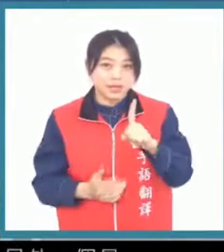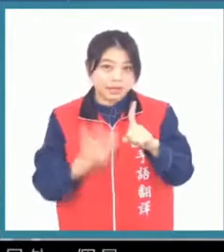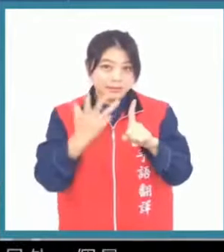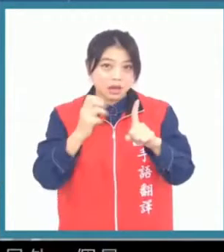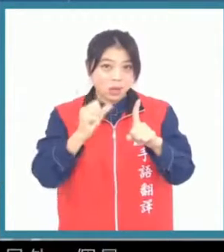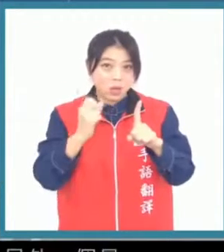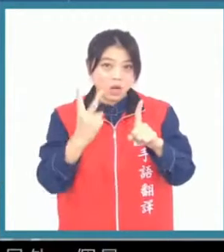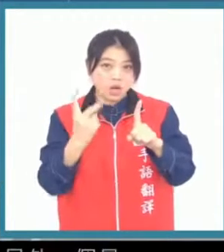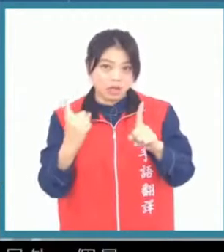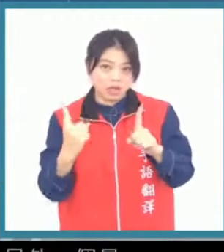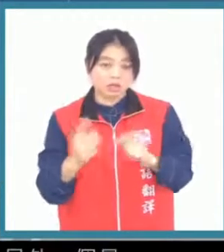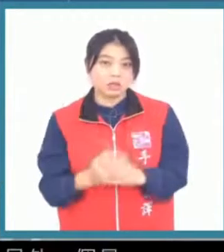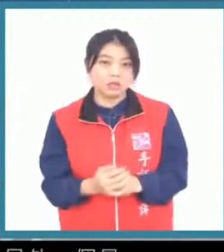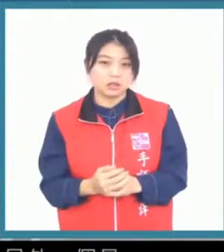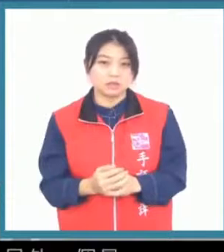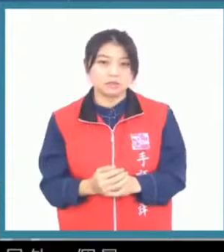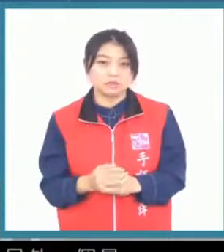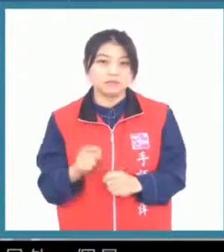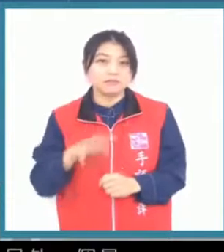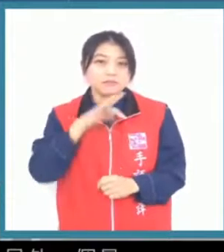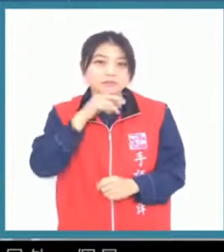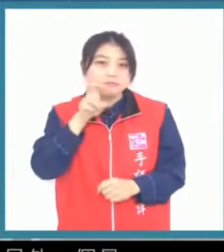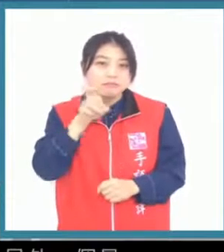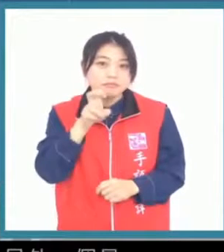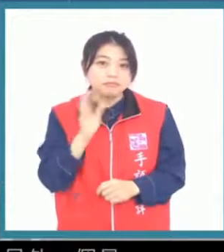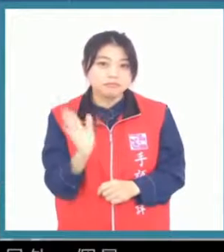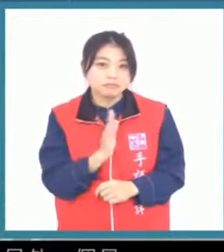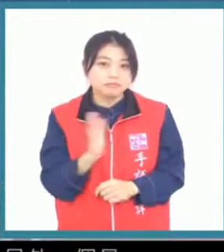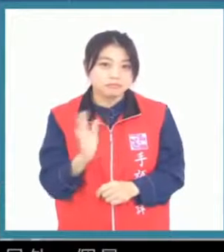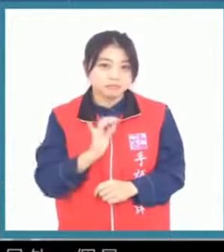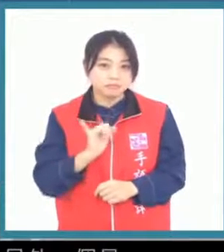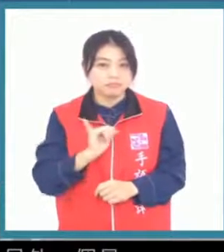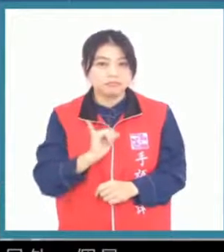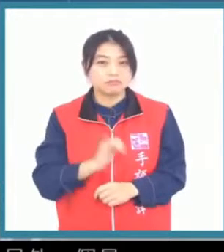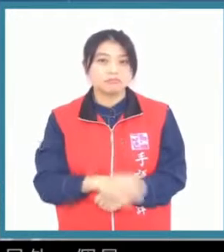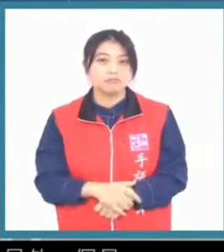18521，他是20多岁的女性，那因